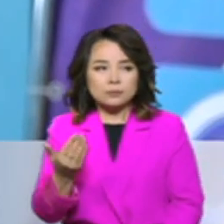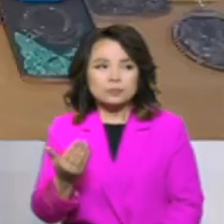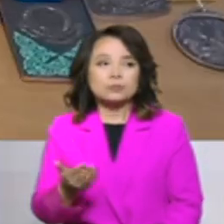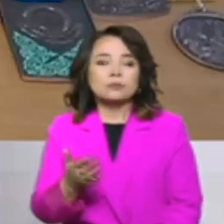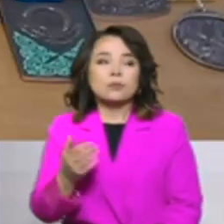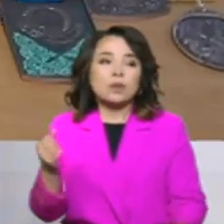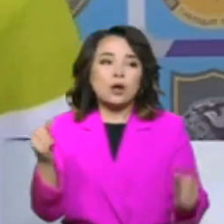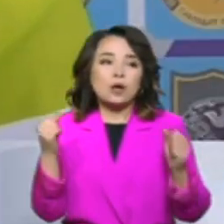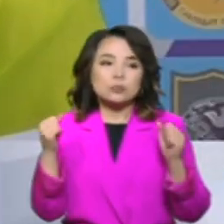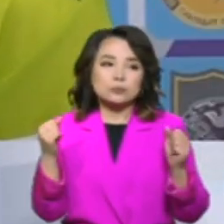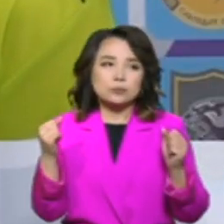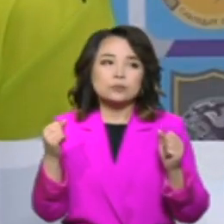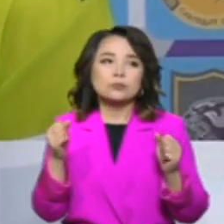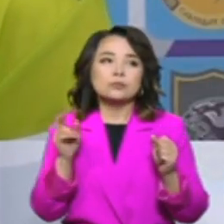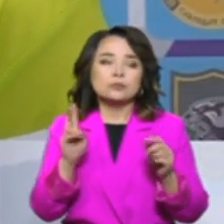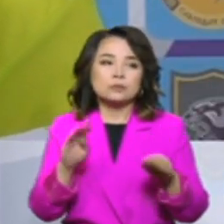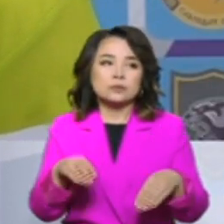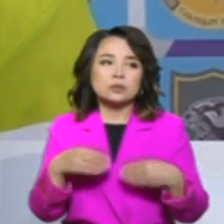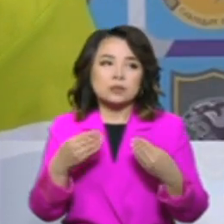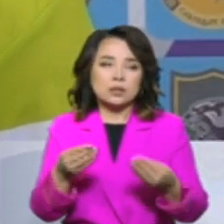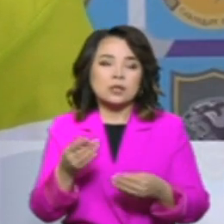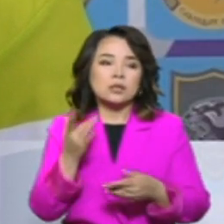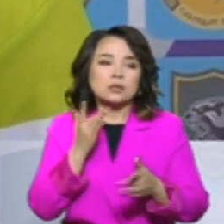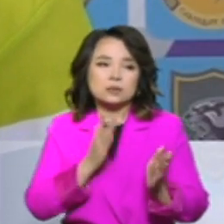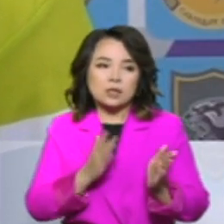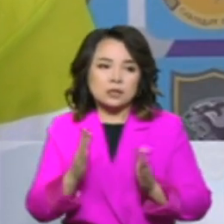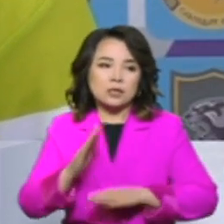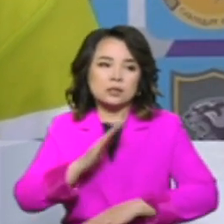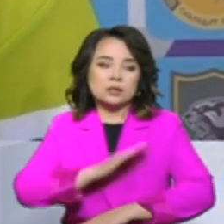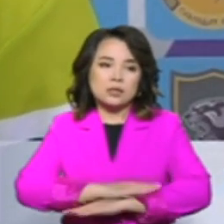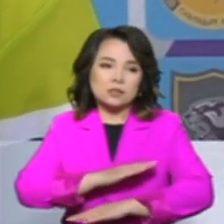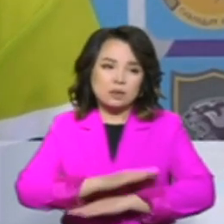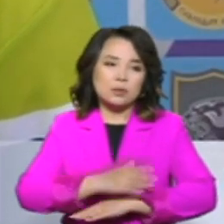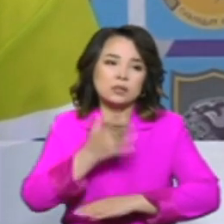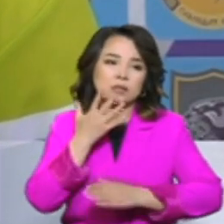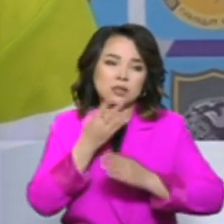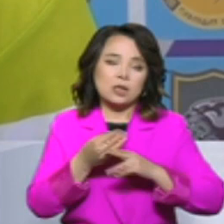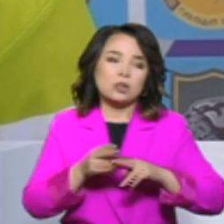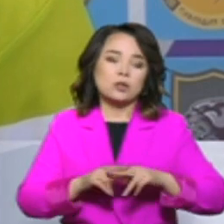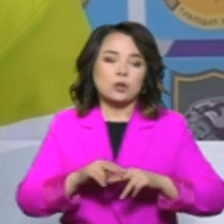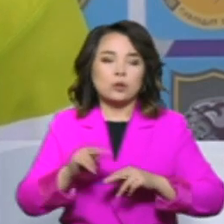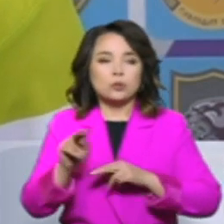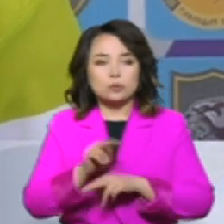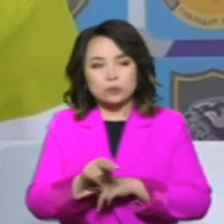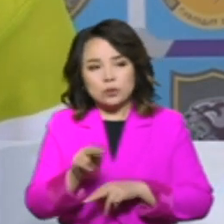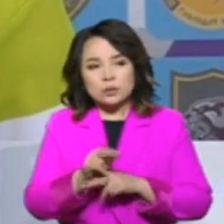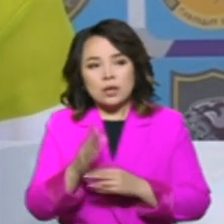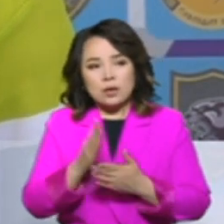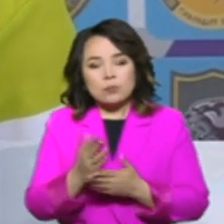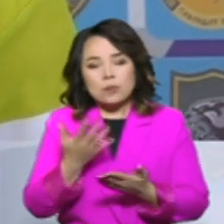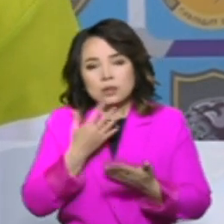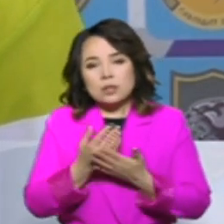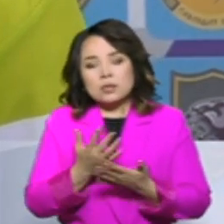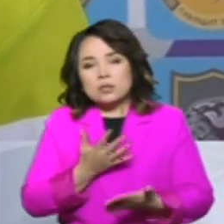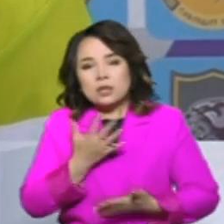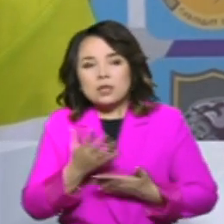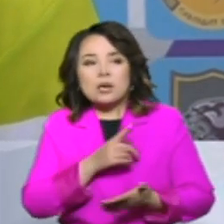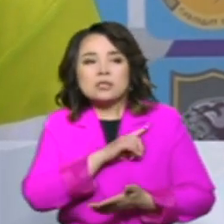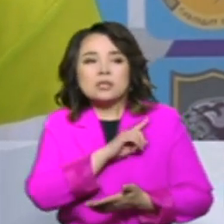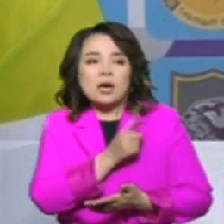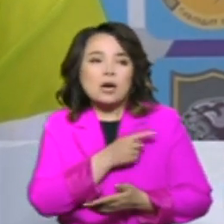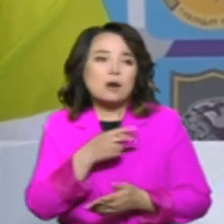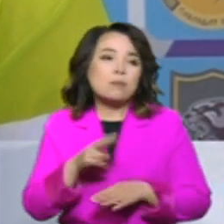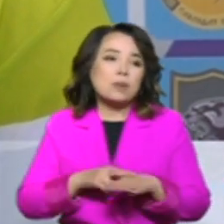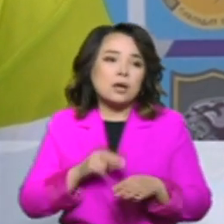Спорт человека дает делать быть более дисциплинированным. Спорт адамды тәртіпке үйретеді. Бұған қоса жігерлі мықты болу